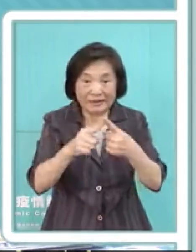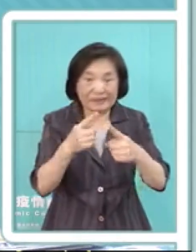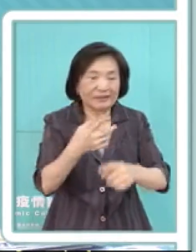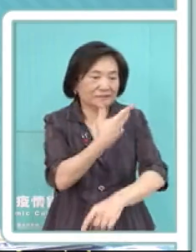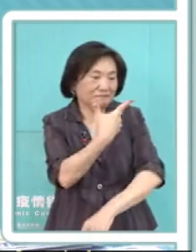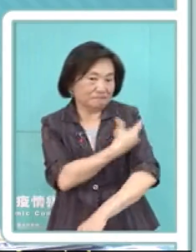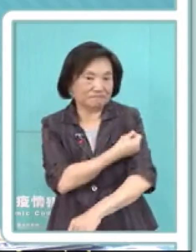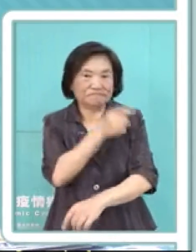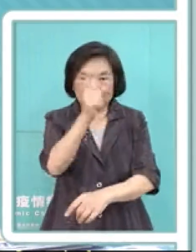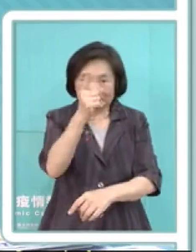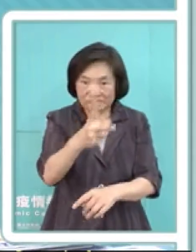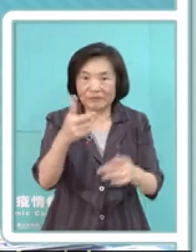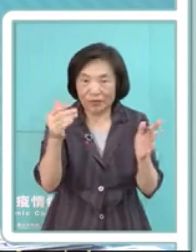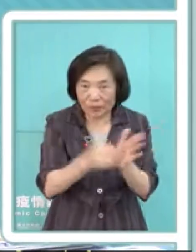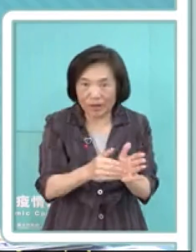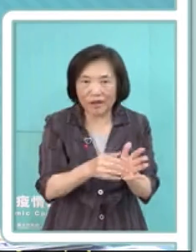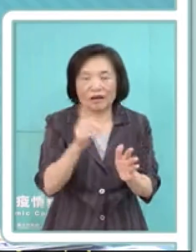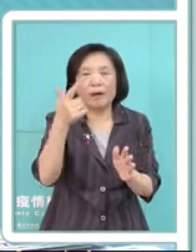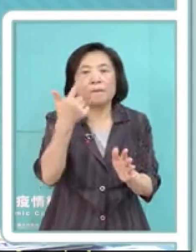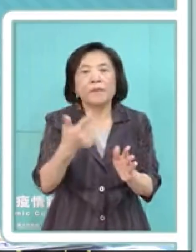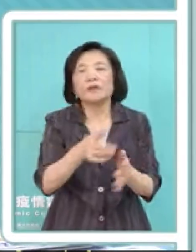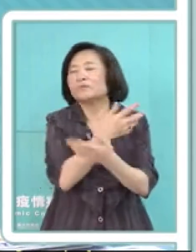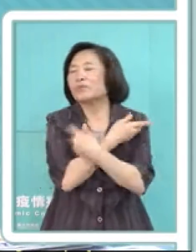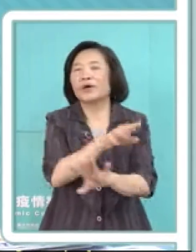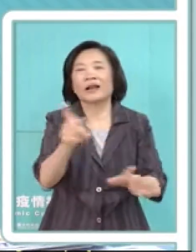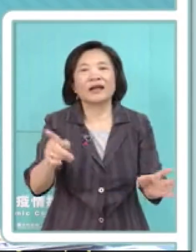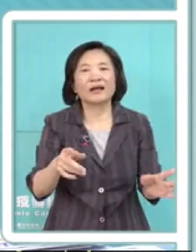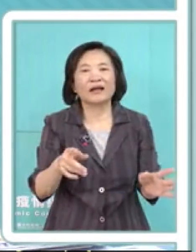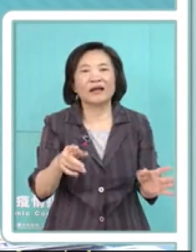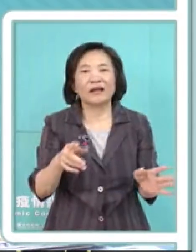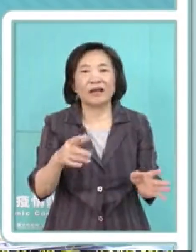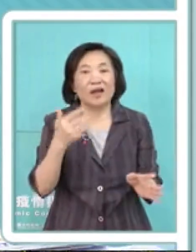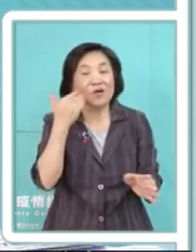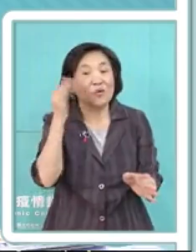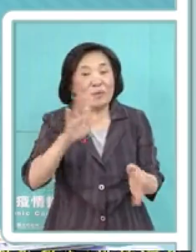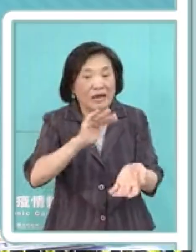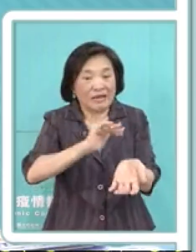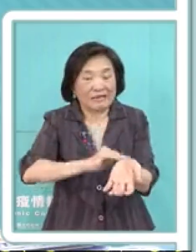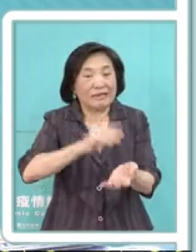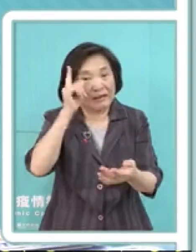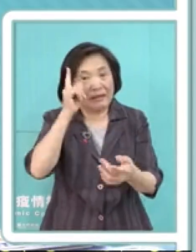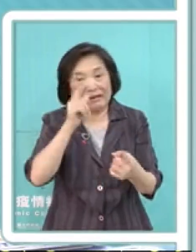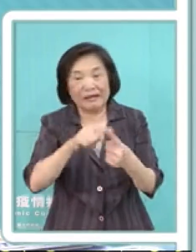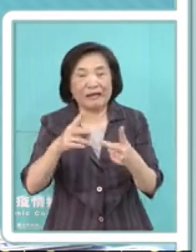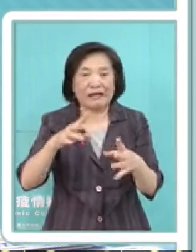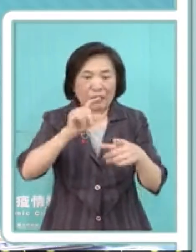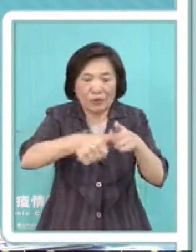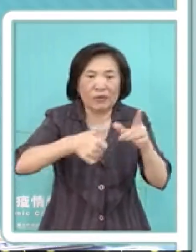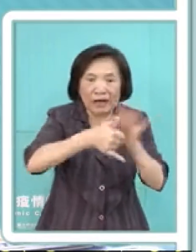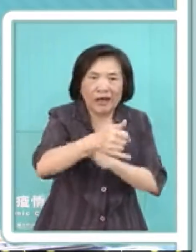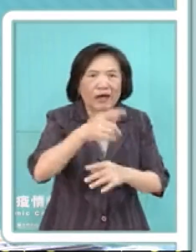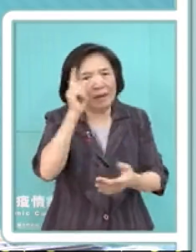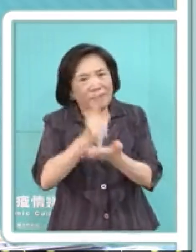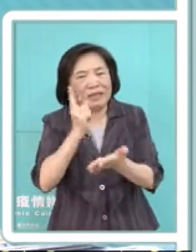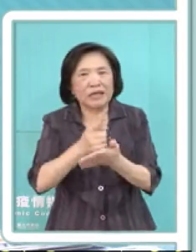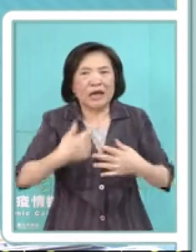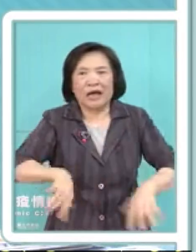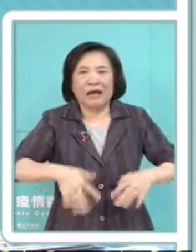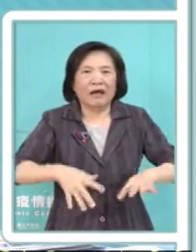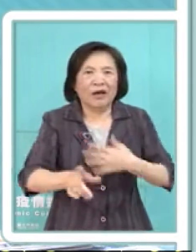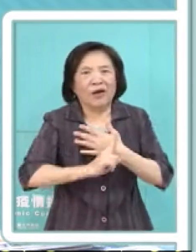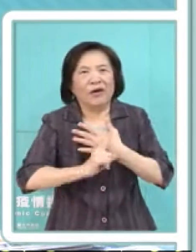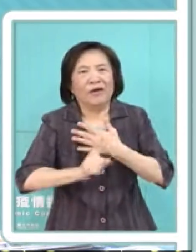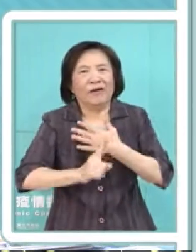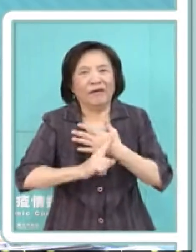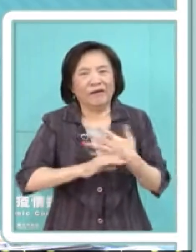的流感化。恐怕就是那不然的话，每天哦疑神疑鬼的哦，惊弓之鸟，你知道？像我们台湾